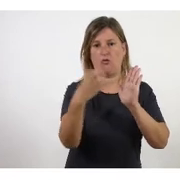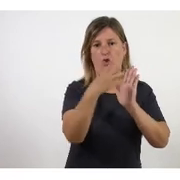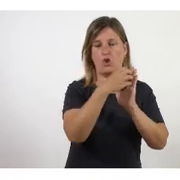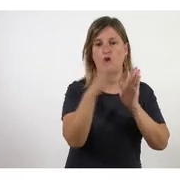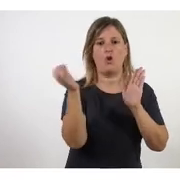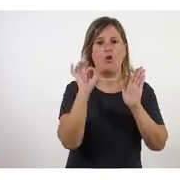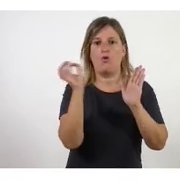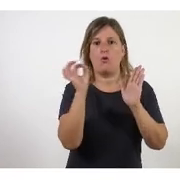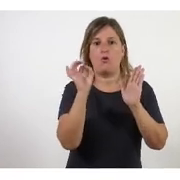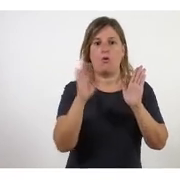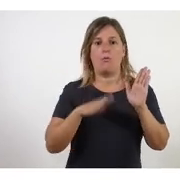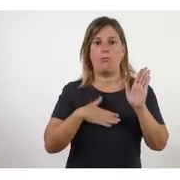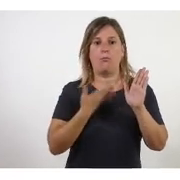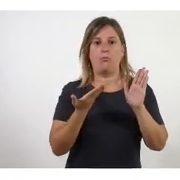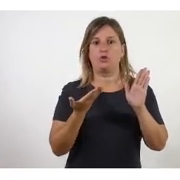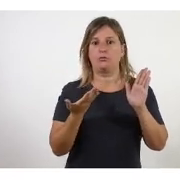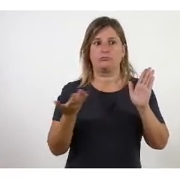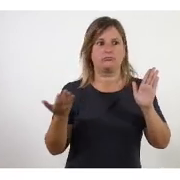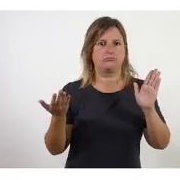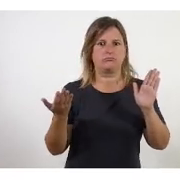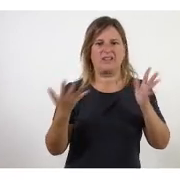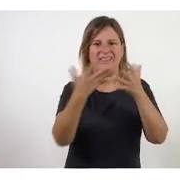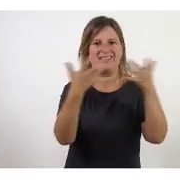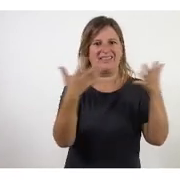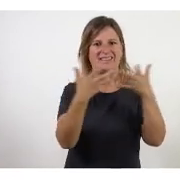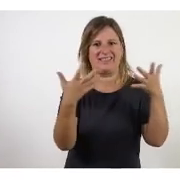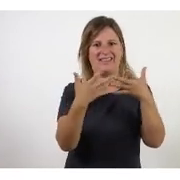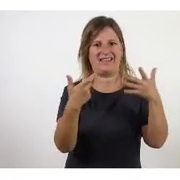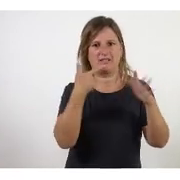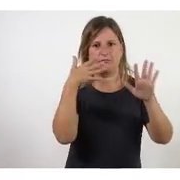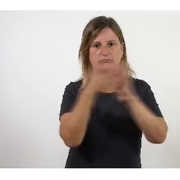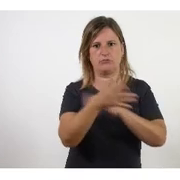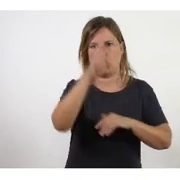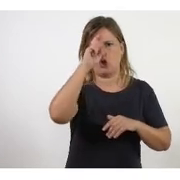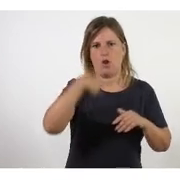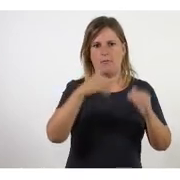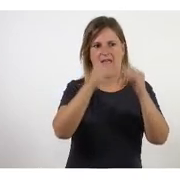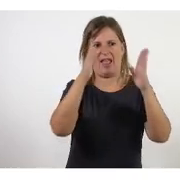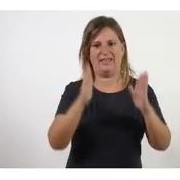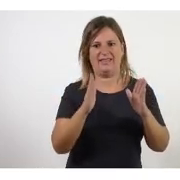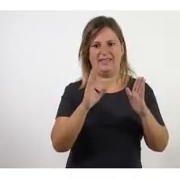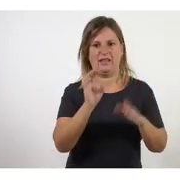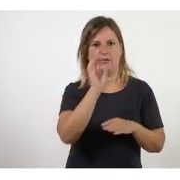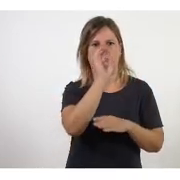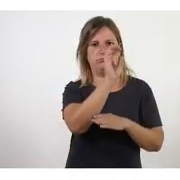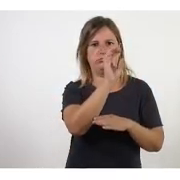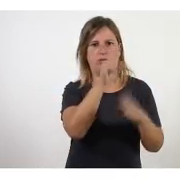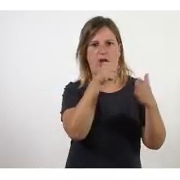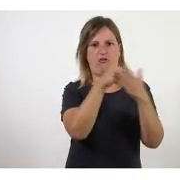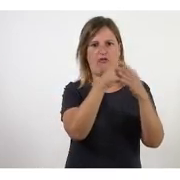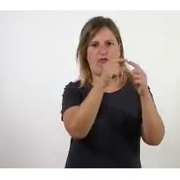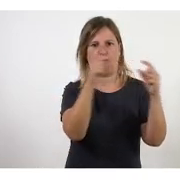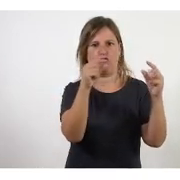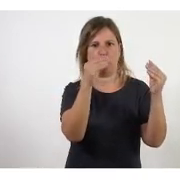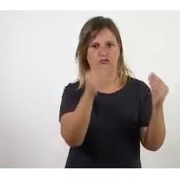ser perfectíssimament que agaféssiu una capa de text, col·loqueu el nom de la vostra entitat allà amb un fons sòlid,